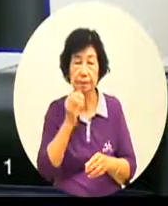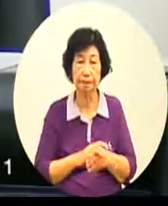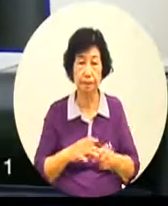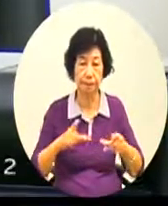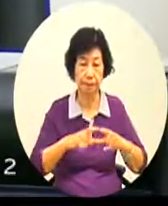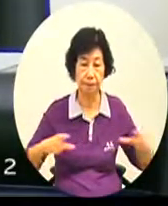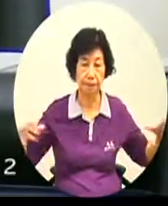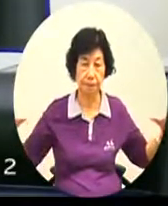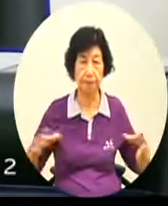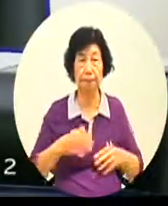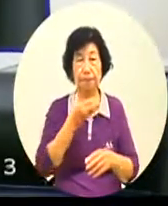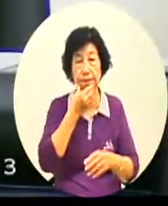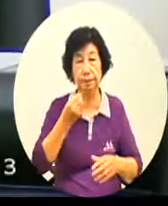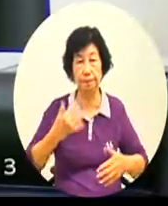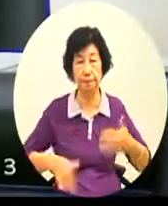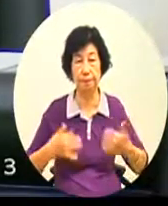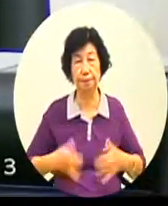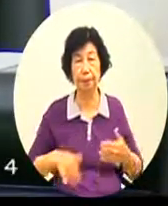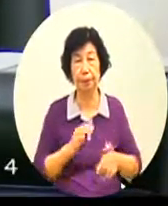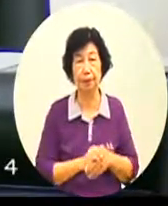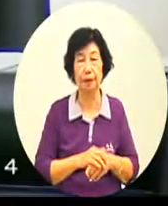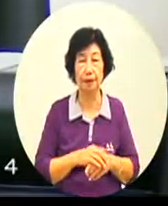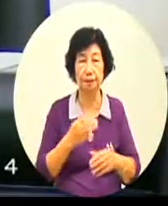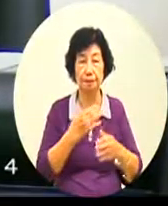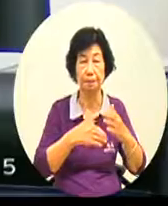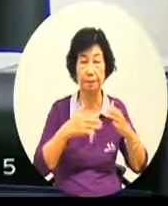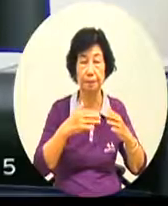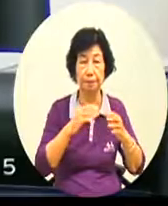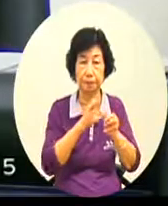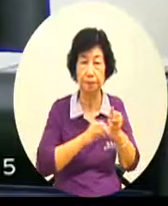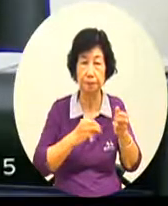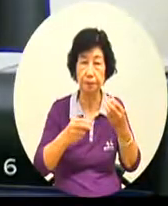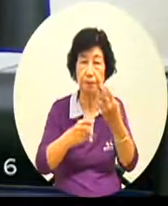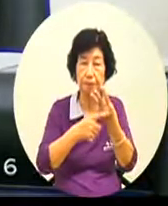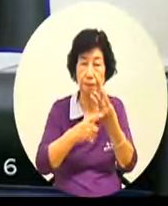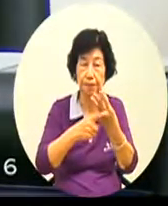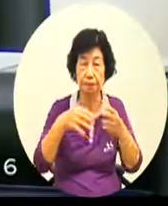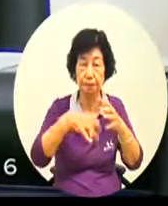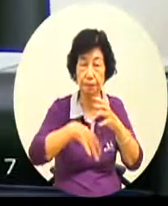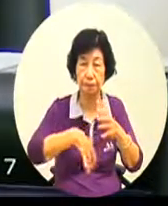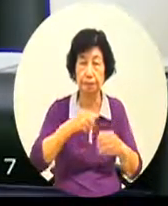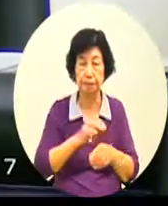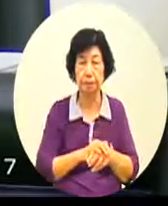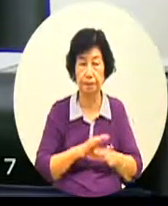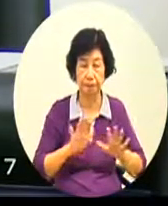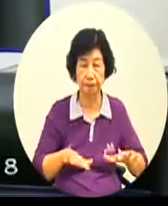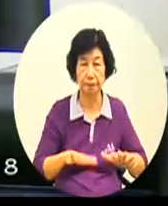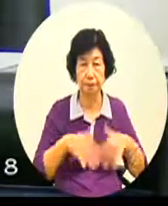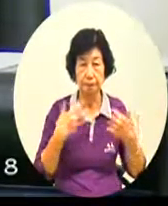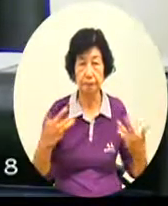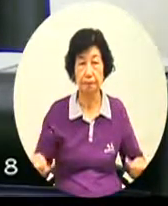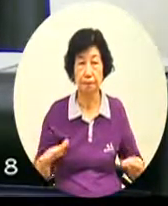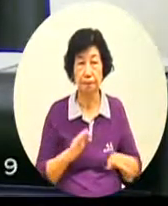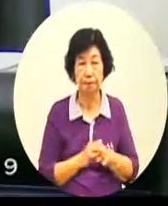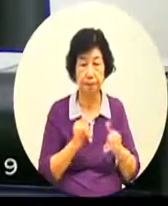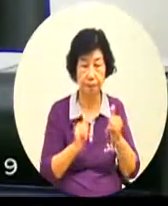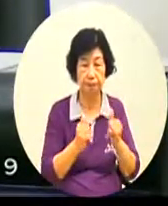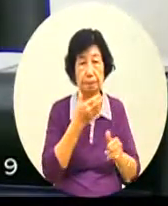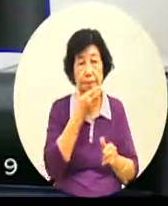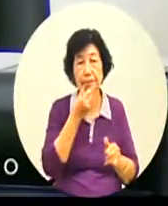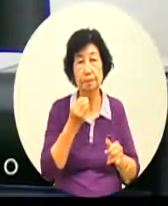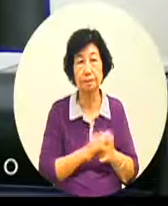堂的时候，其实也一直在探讨说，其实我们现在有很多的社福单位，我们都希望说，